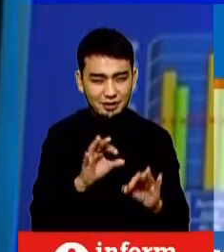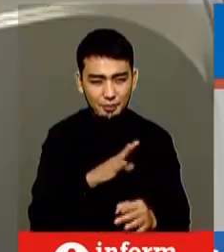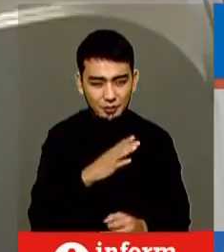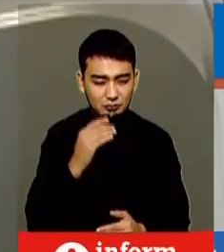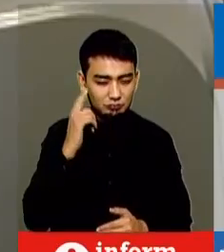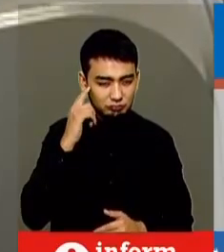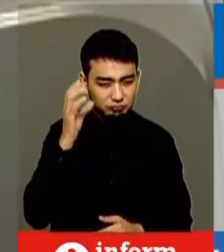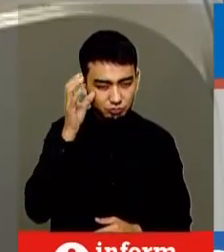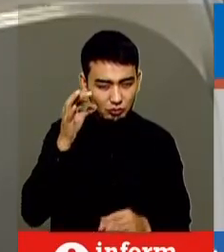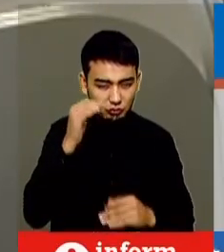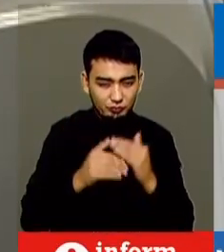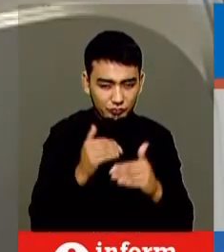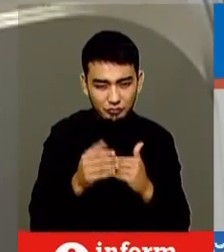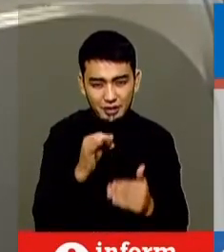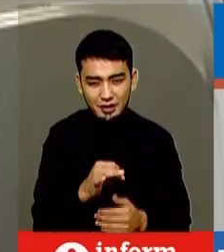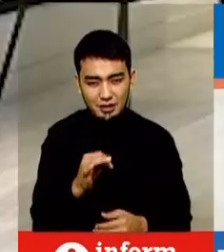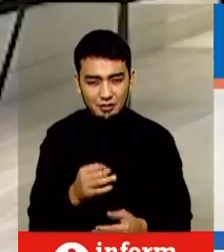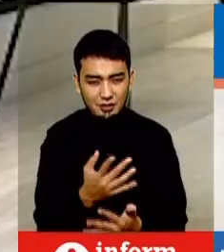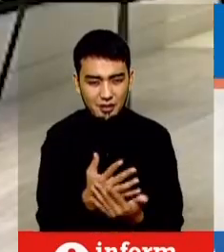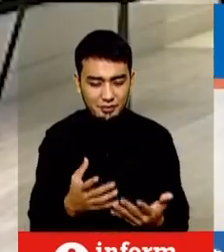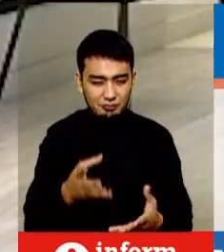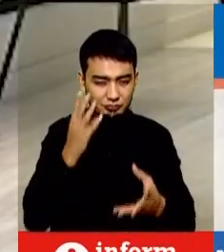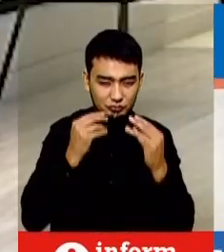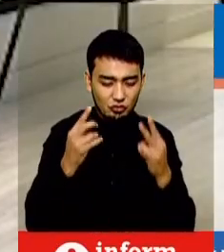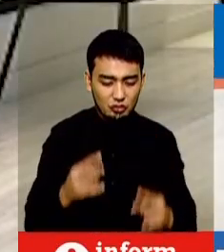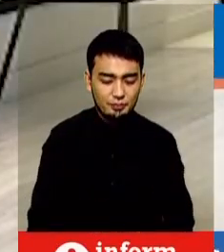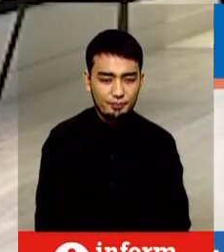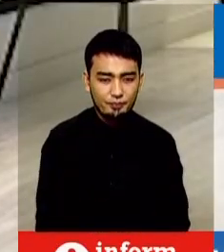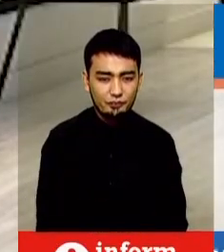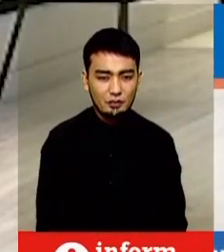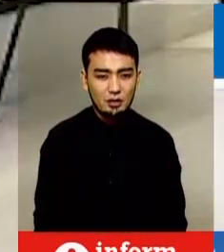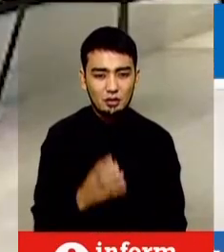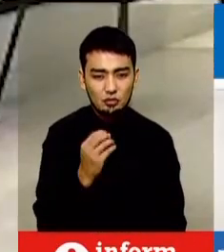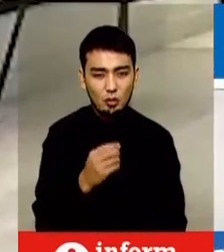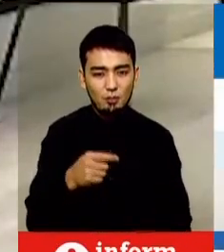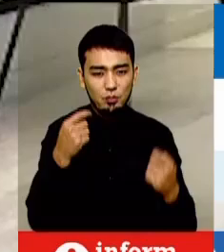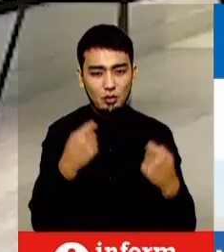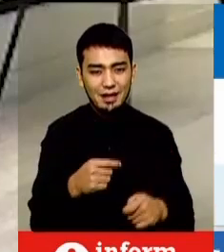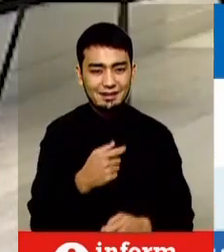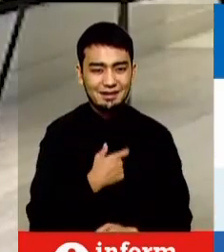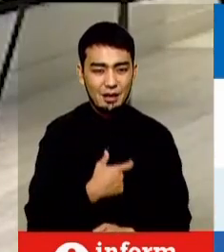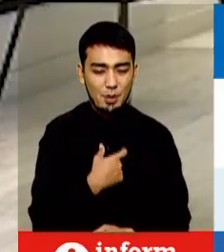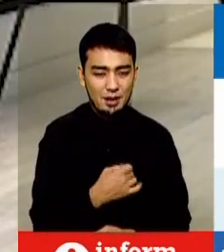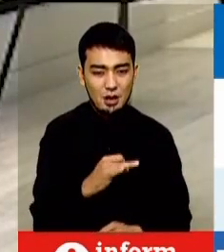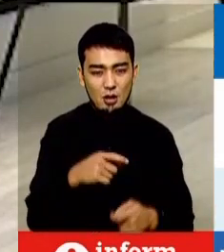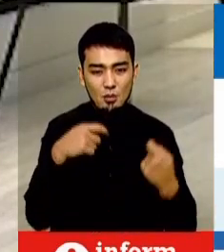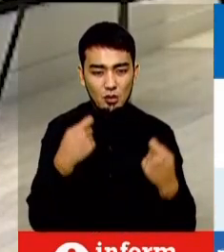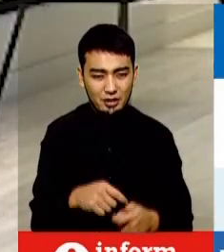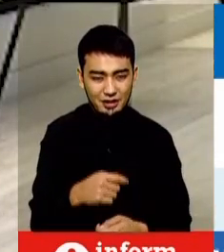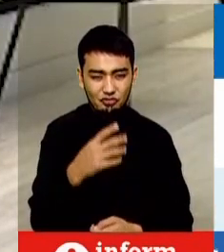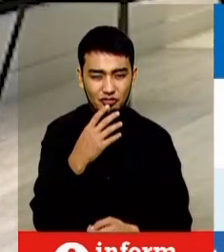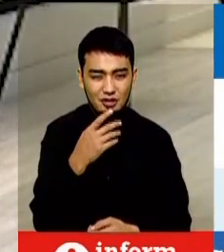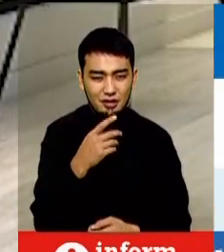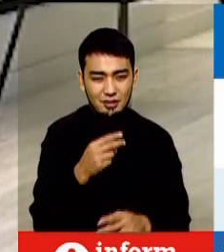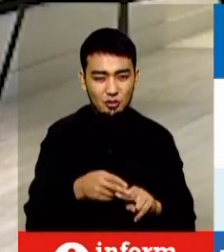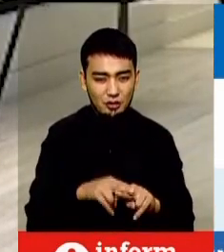помимо профессиональных коммуникационные навыки. Необходимо, сейчас скажу страшное слово, продать себя, продать те тезисы, с которыми